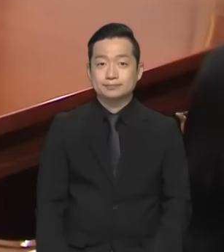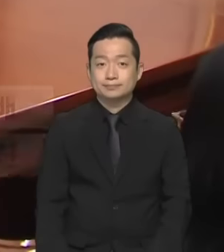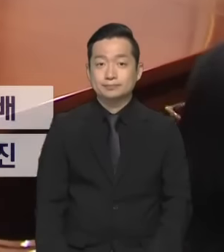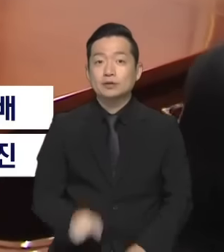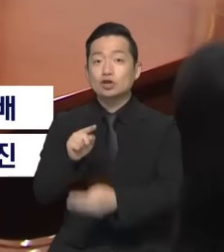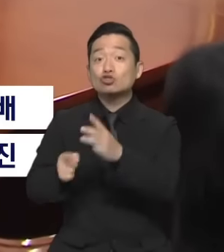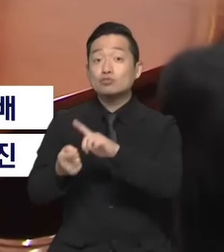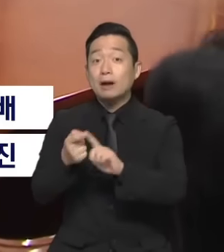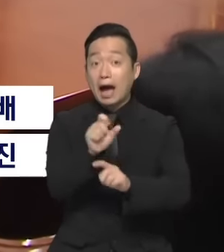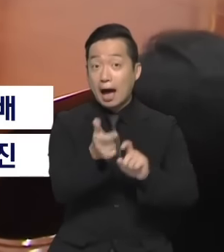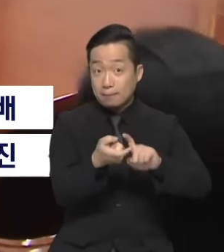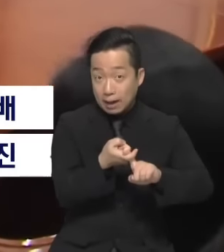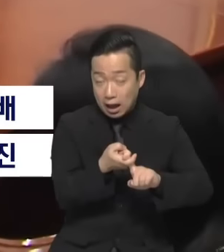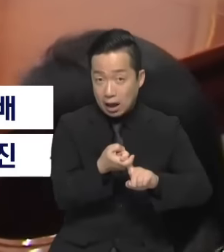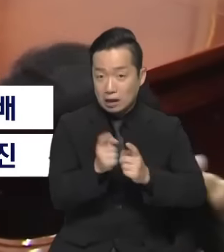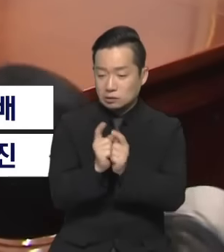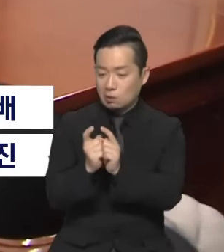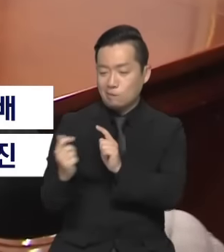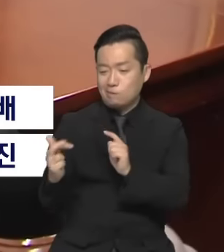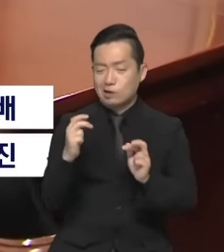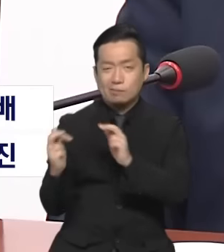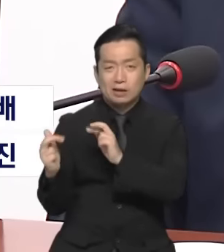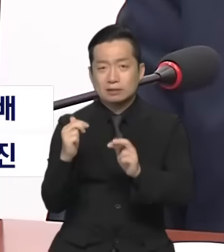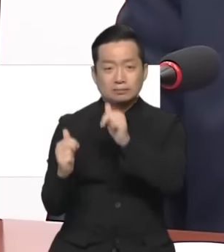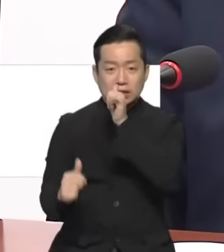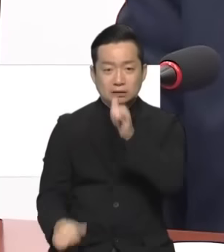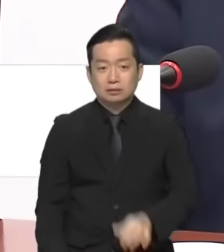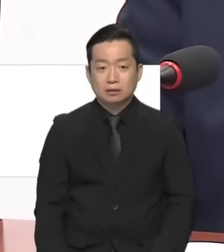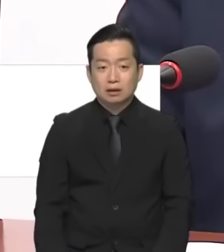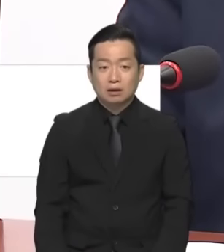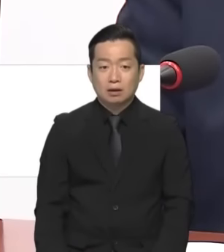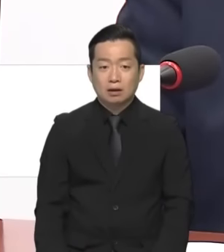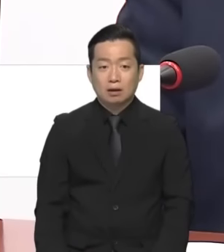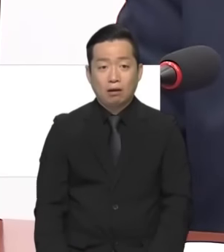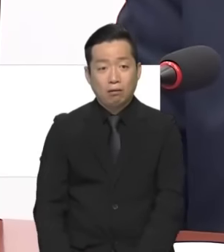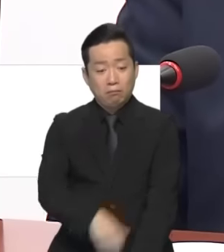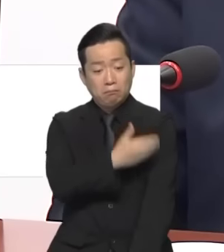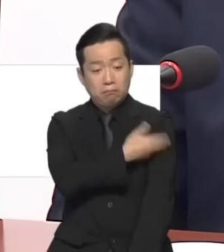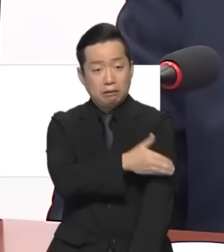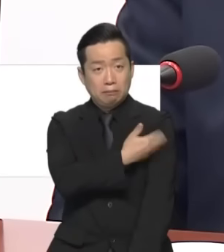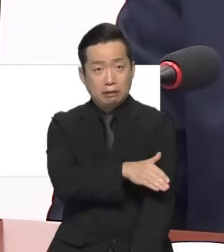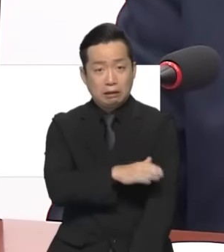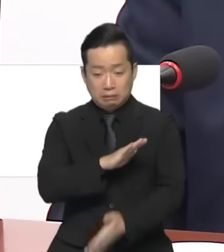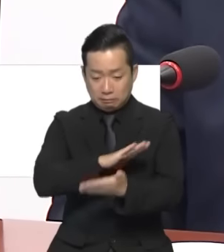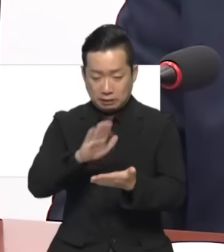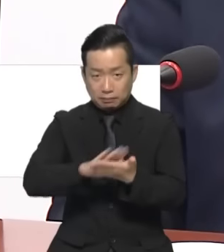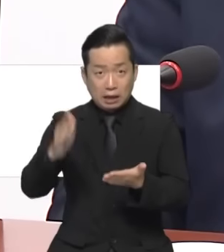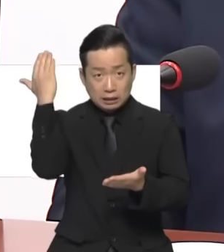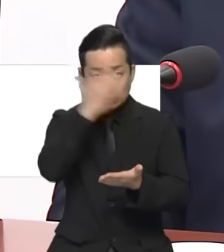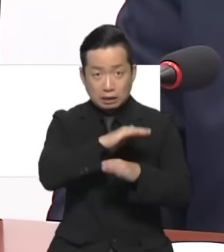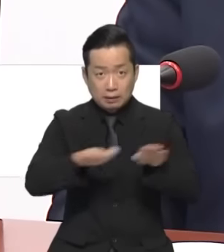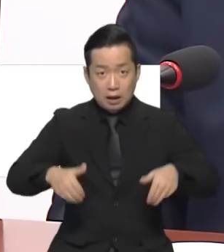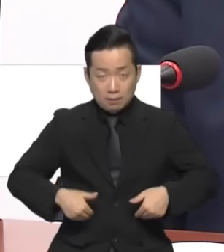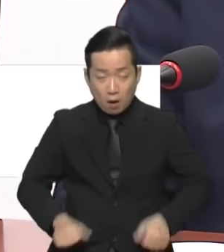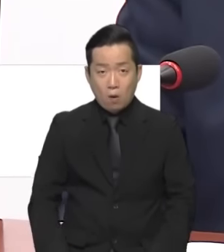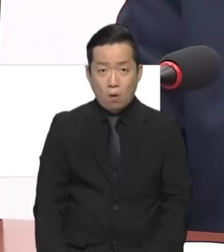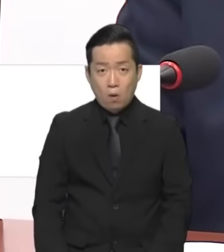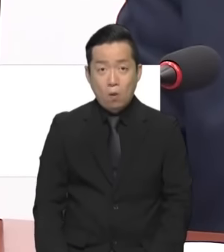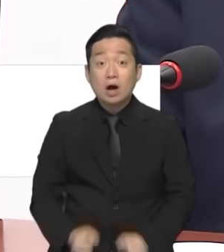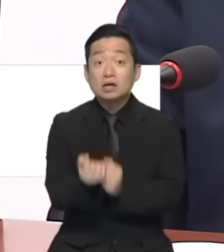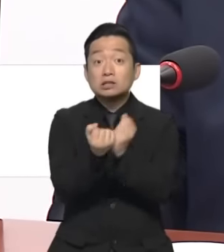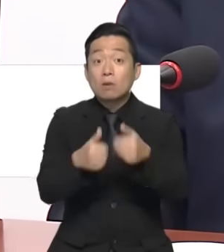친윤, 친한계의 공방은 계속됐습니다. 털어낼 것이 있으면 빨리 털어내고 해명할 것이 있으면